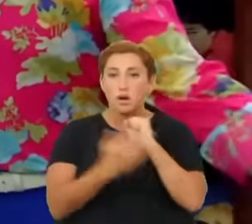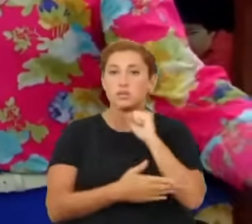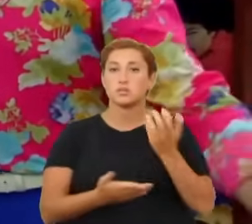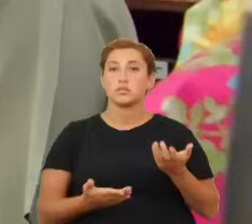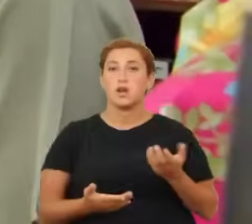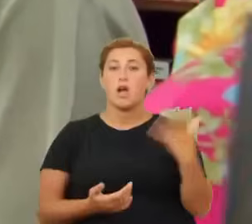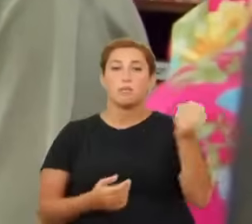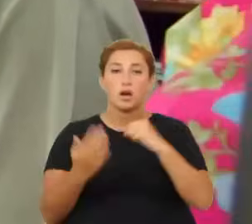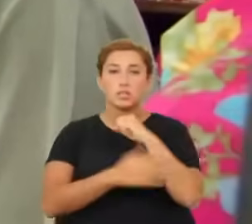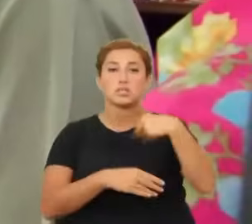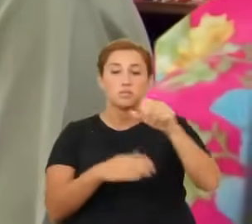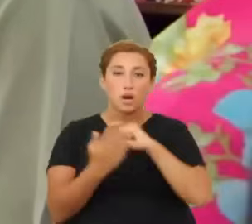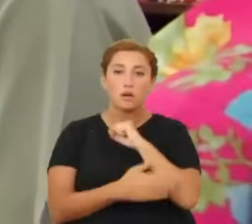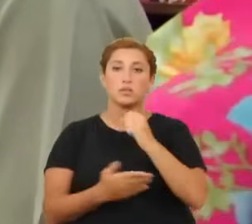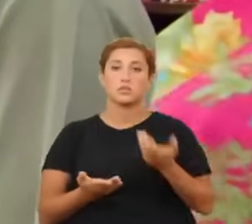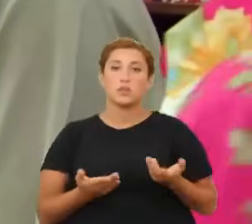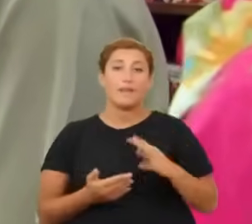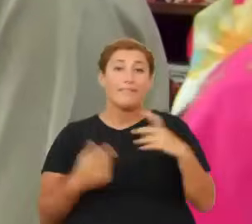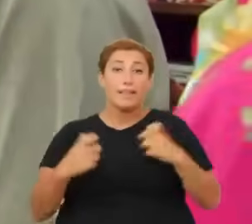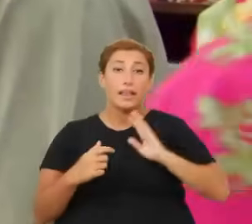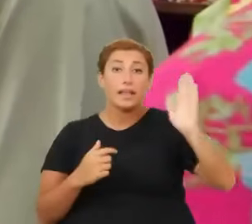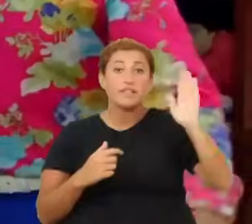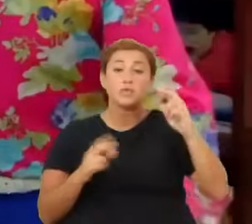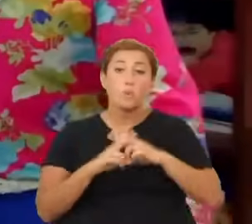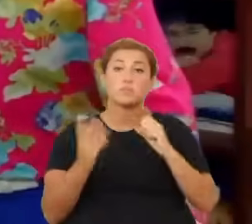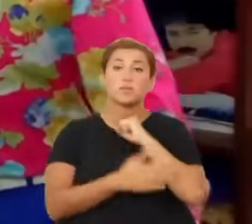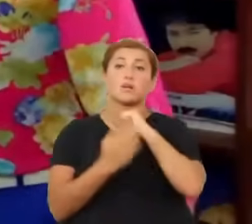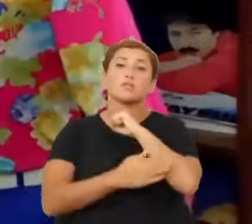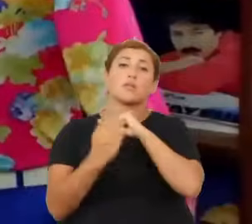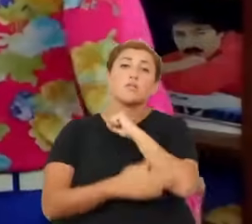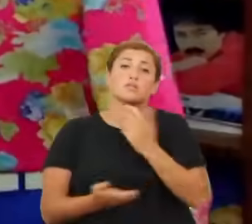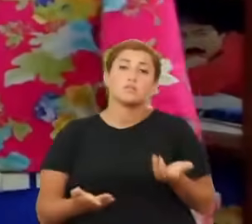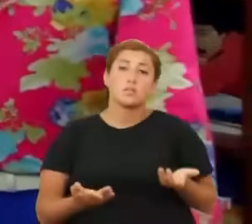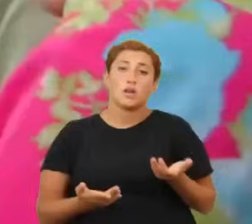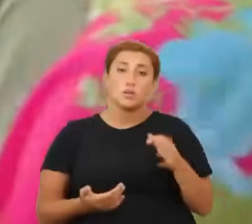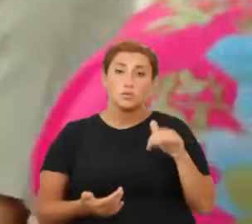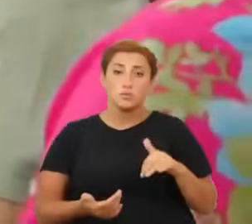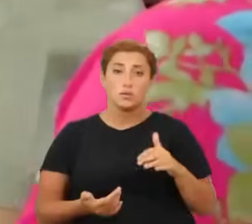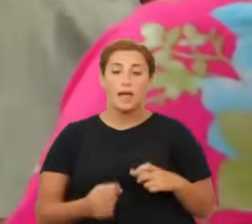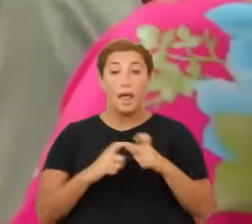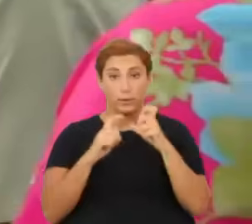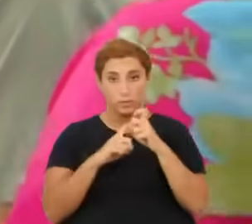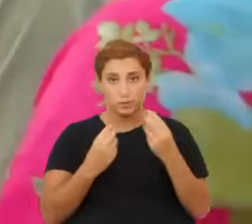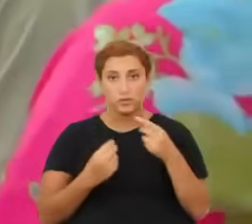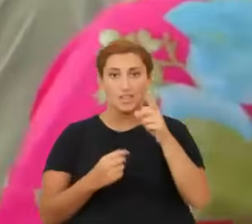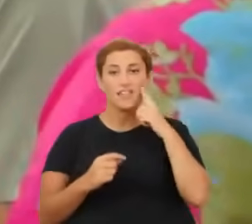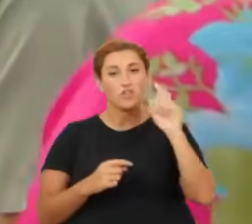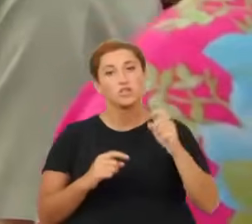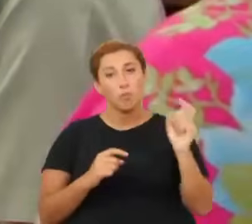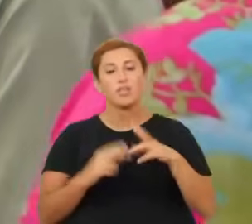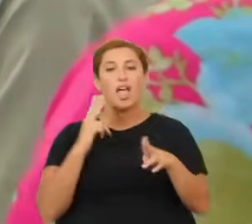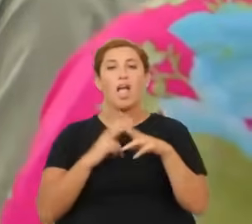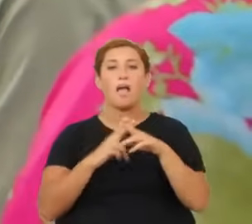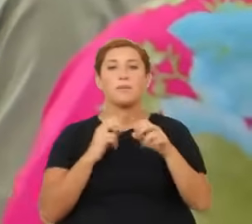yasak, almak yasak, satmak yasak. Ya nereye kadar komiserim, yasak. Ya şu... Ergun, sen de fırsatını buldun,